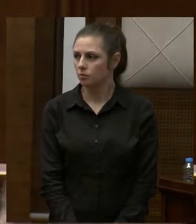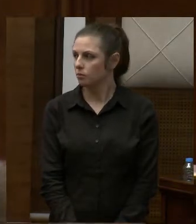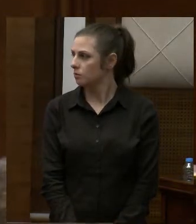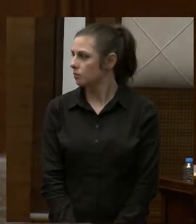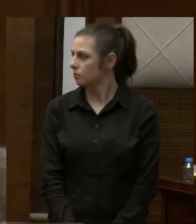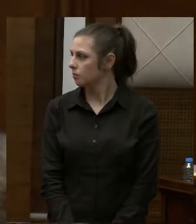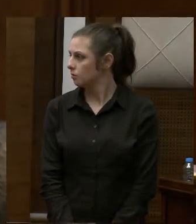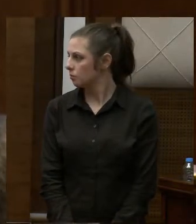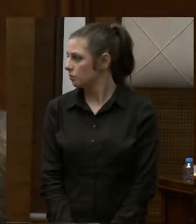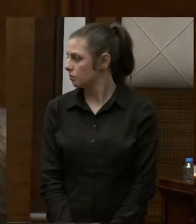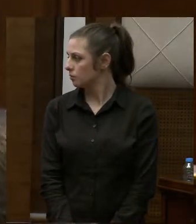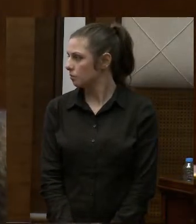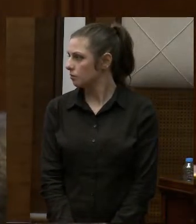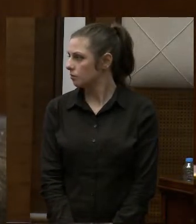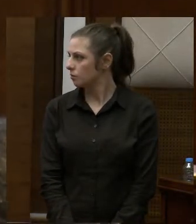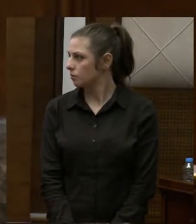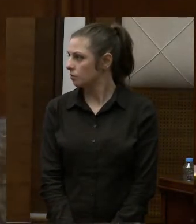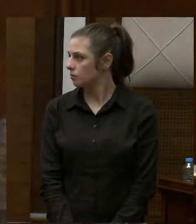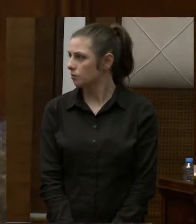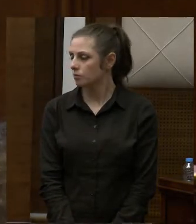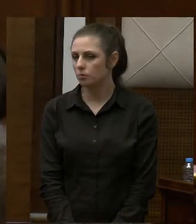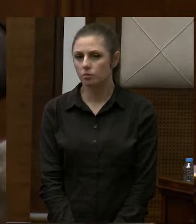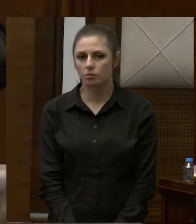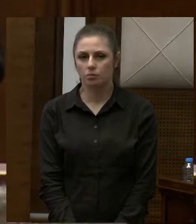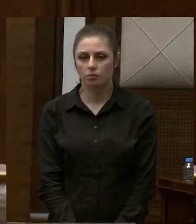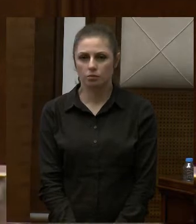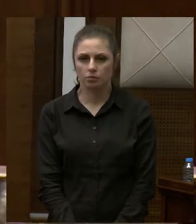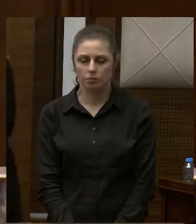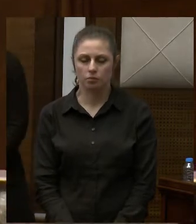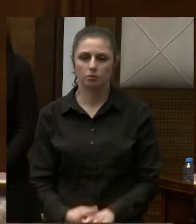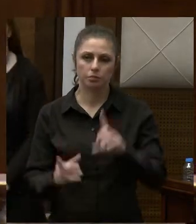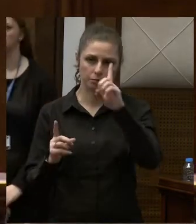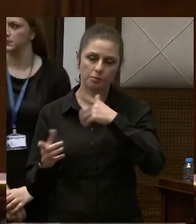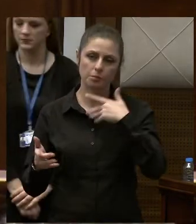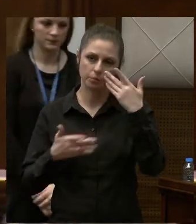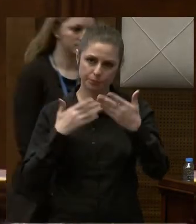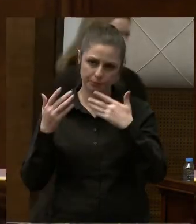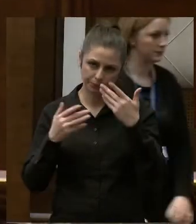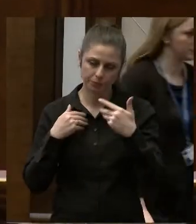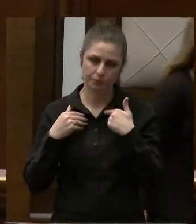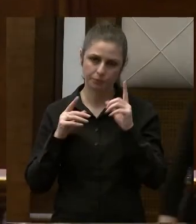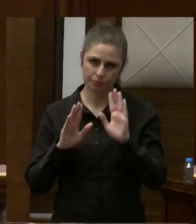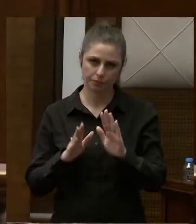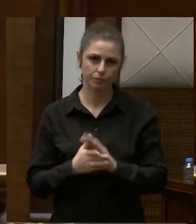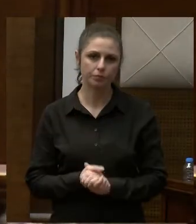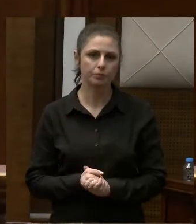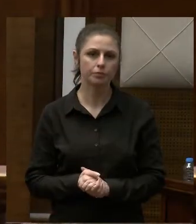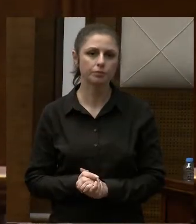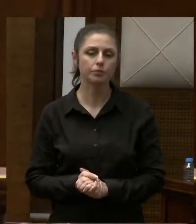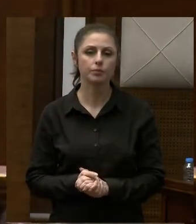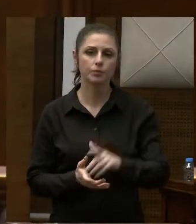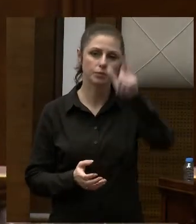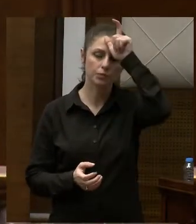Büyükçekmece ilçesi. Şeyine de sahil bölgesinde. Bunu bir anlatayım arkadaşlar. Çatırın. Bu çok önemli. Bunu şimdi basın haber yapacak. Değerli